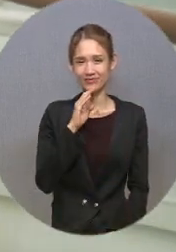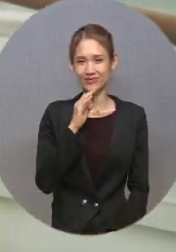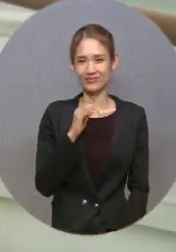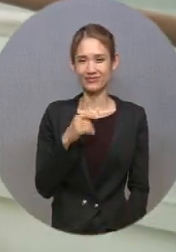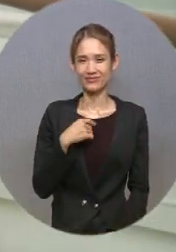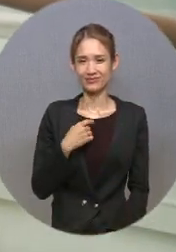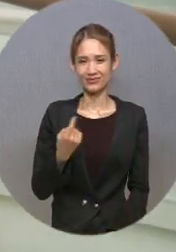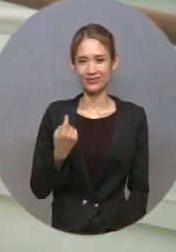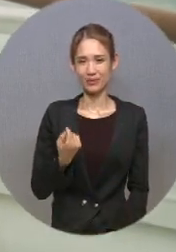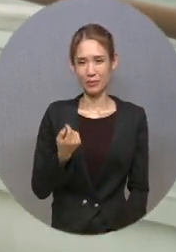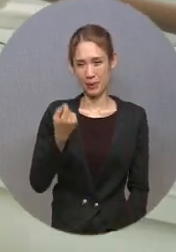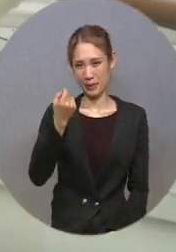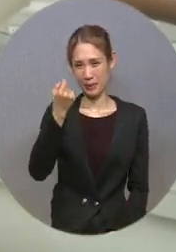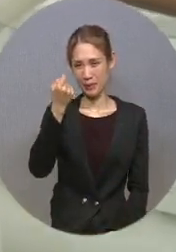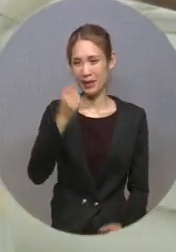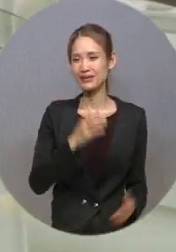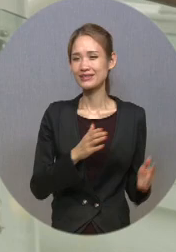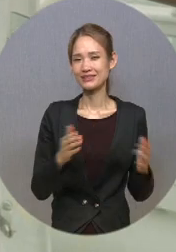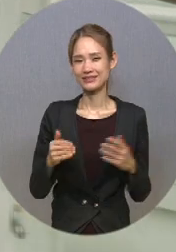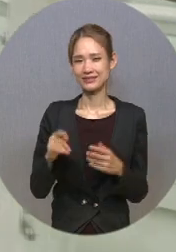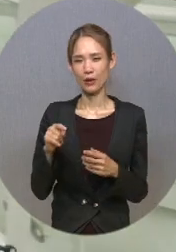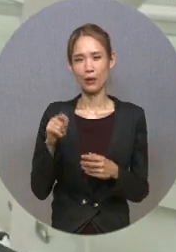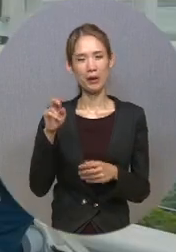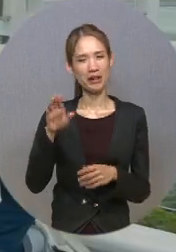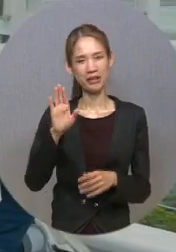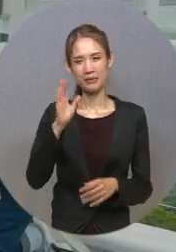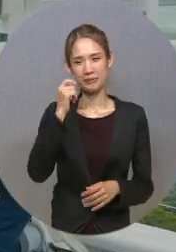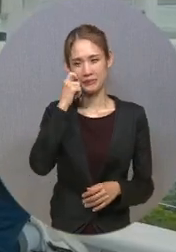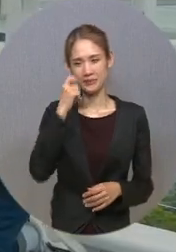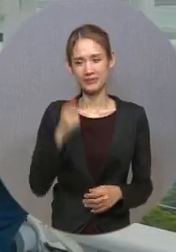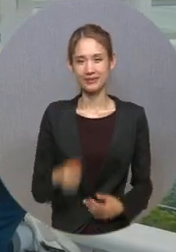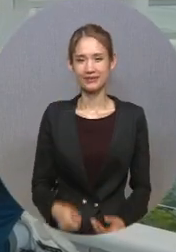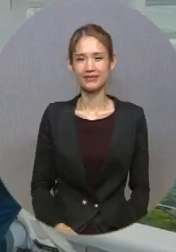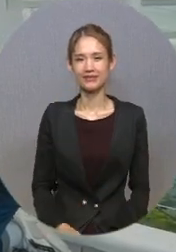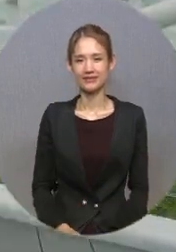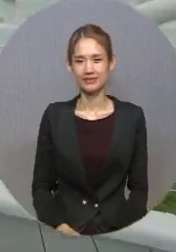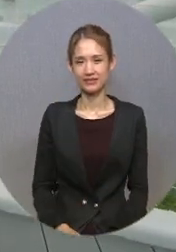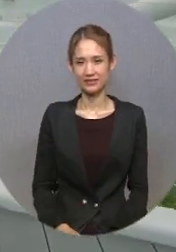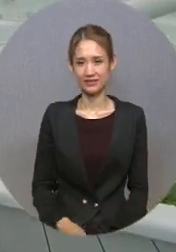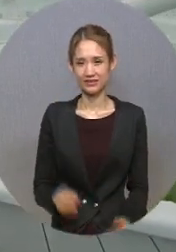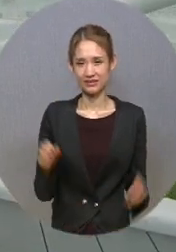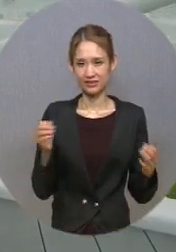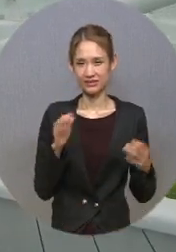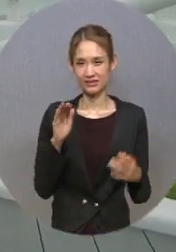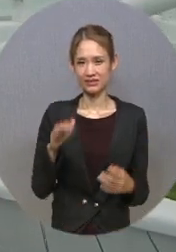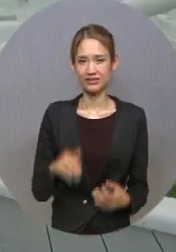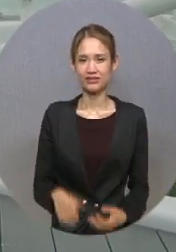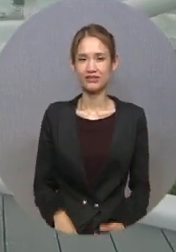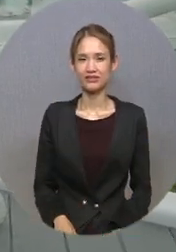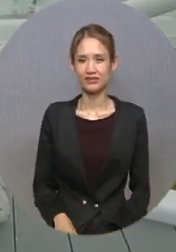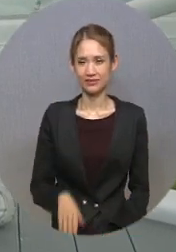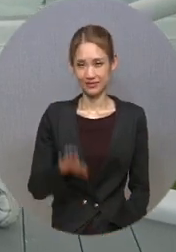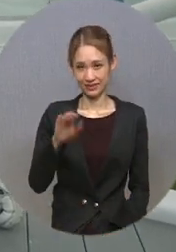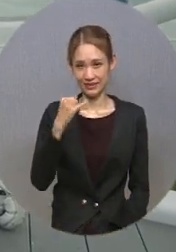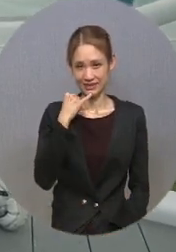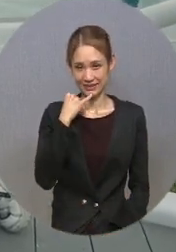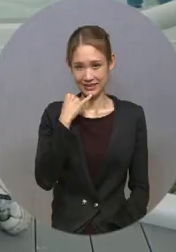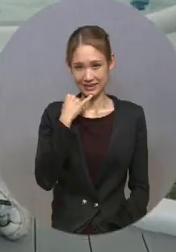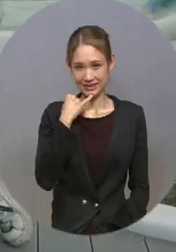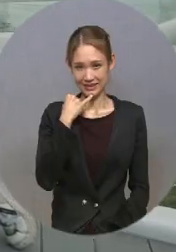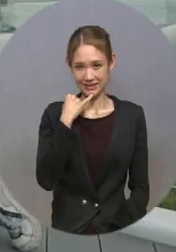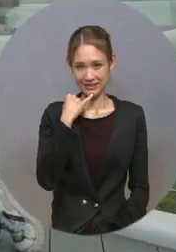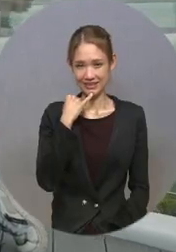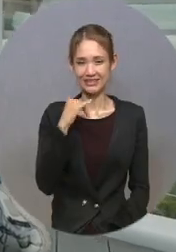빨리 진행해 주세요. 빨리 진행해 주세요. 여기는 지금 못 타. 이 정도면. 아, 잠깐만, 잠깐만요. 아, 아직은 괜찮아요. 아, 안 지렸어요, 아직. 아,